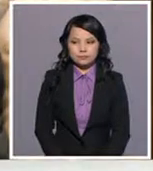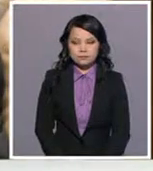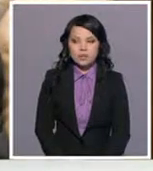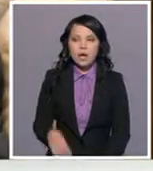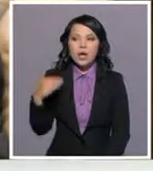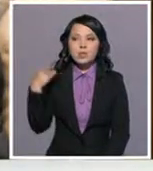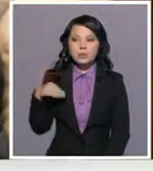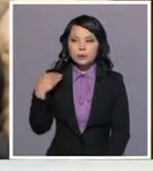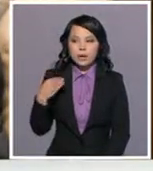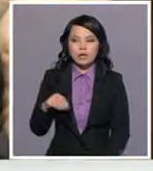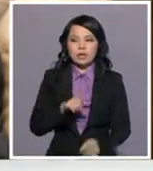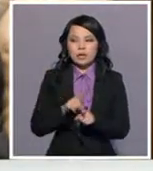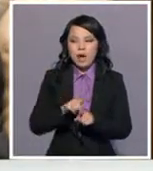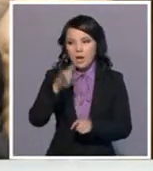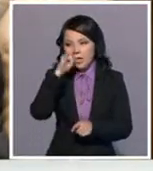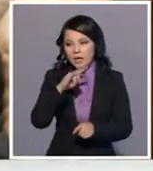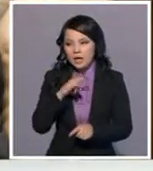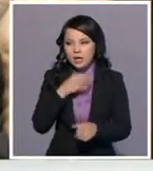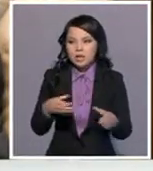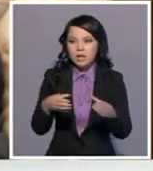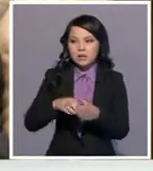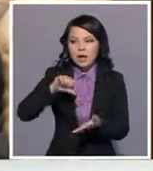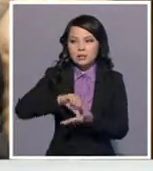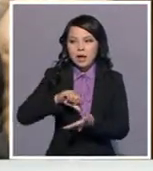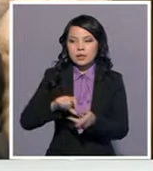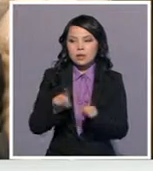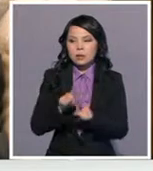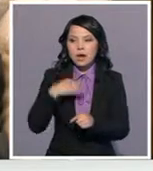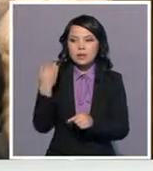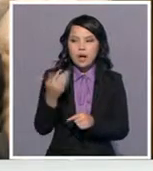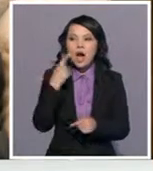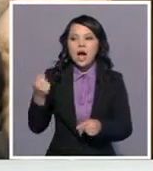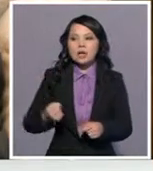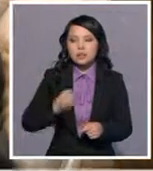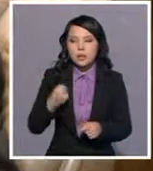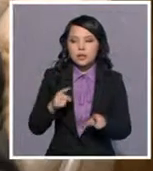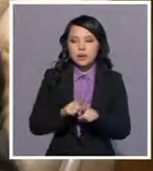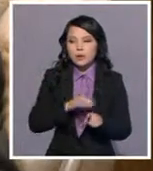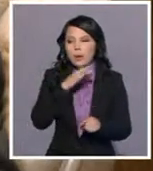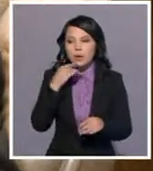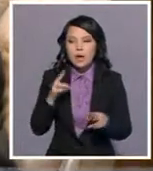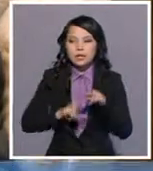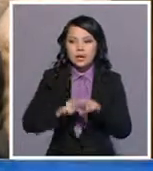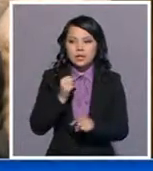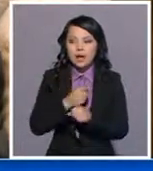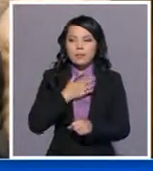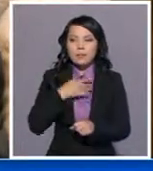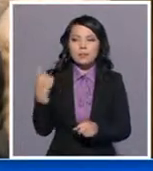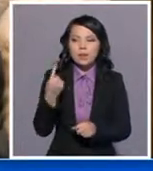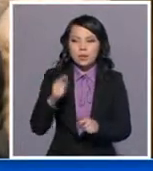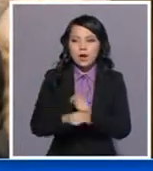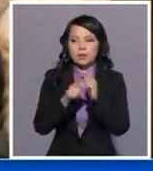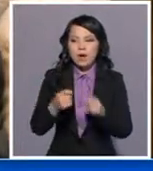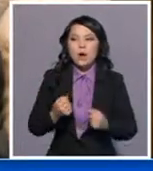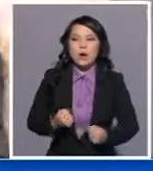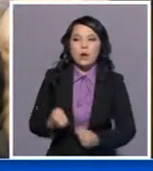Түркия мен Қазақстанның қорғаныс саласындағы әріптестігі о бастан берік болған. Сіздердің армияларыңыз енді құрылып жатқанда алғашқы болып біз қолдау көрсеттік.